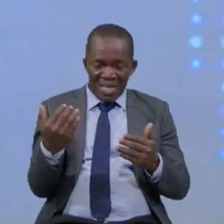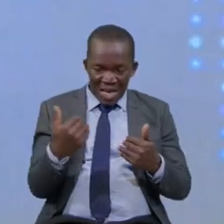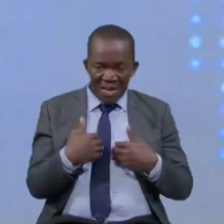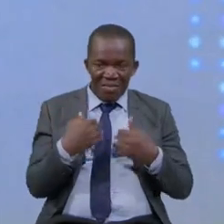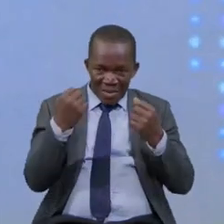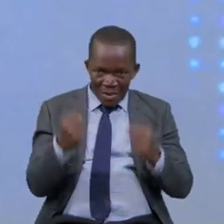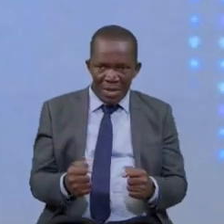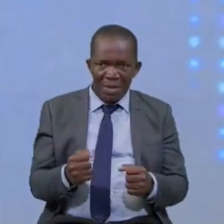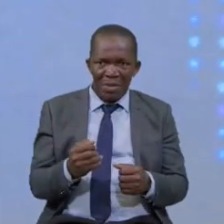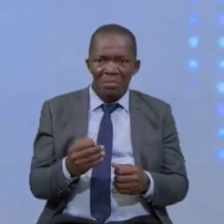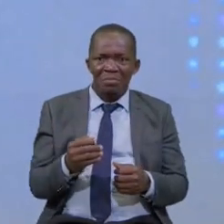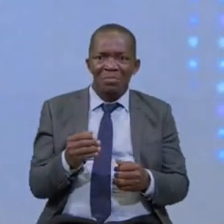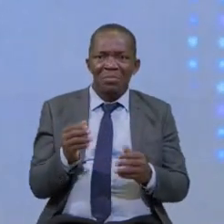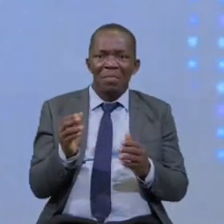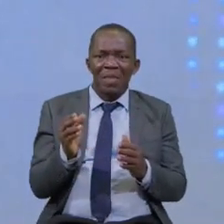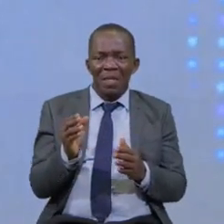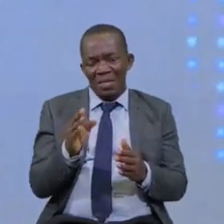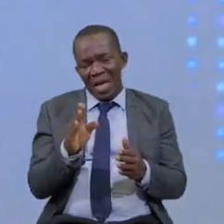au surintendant général.